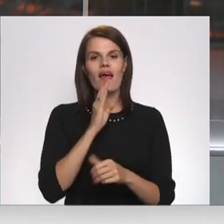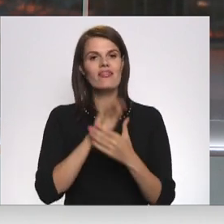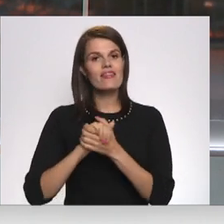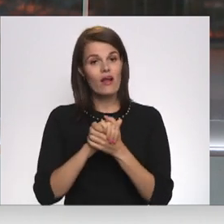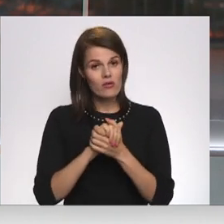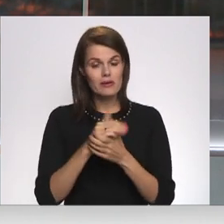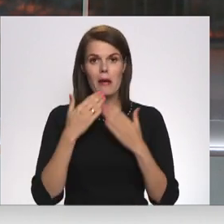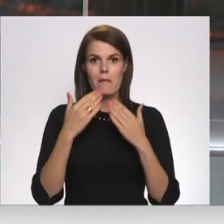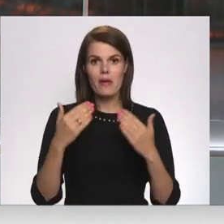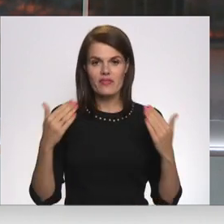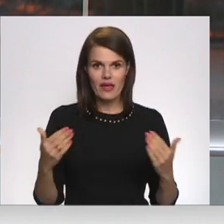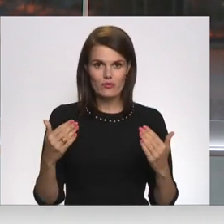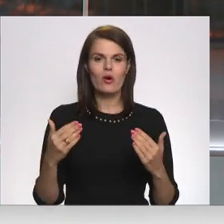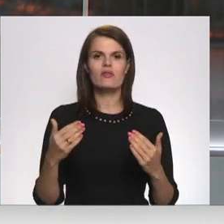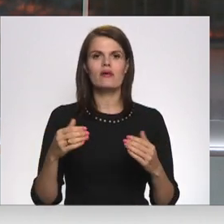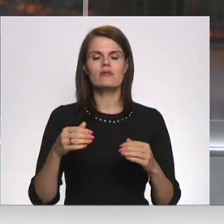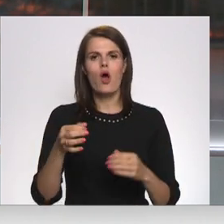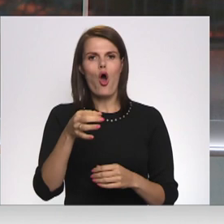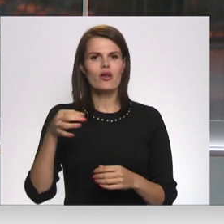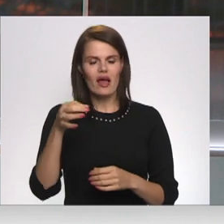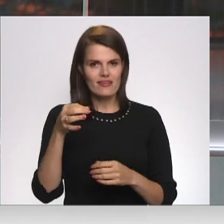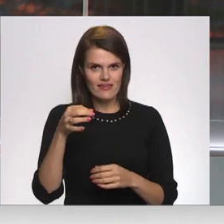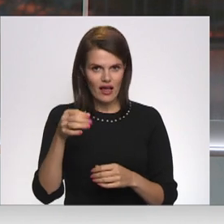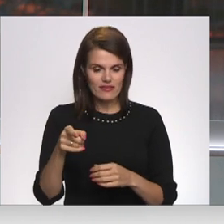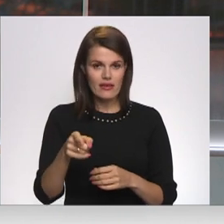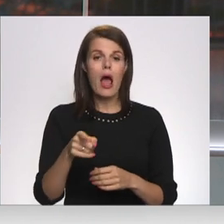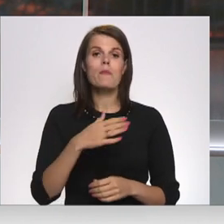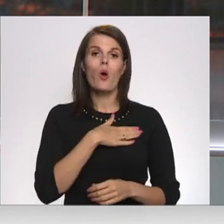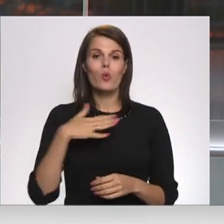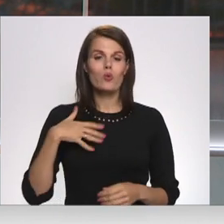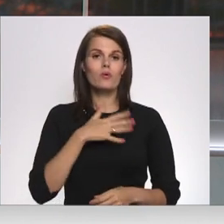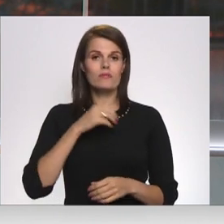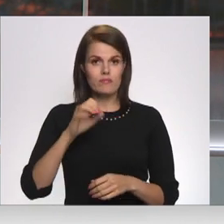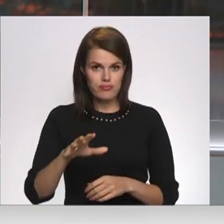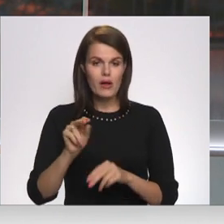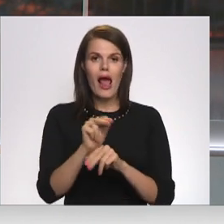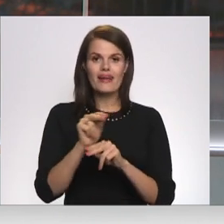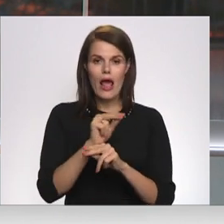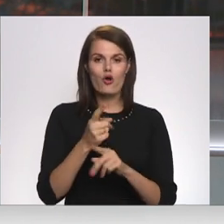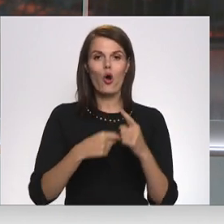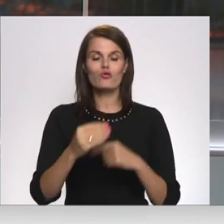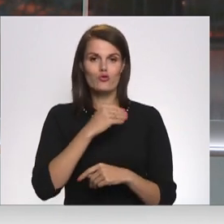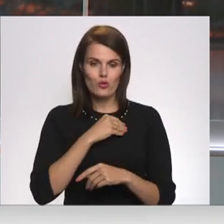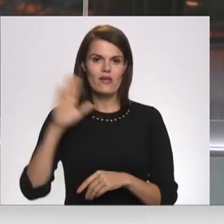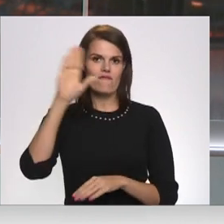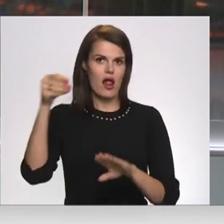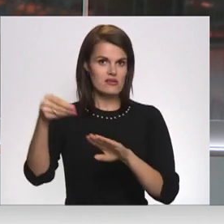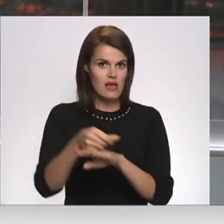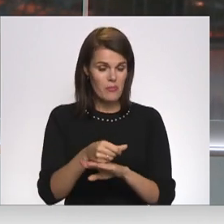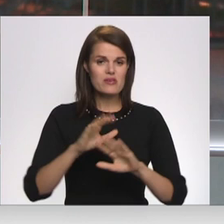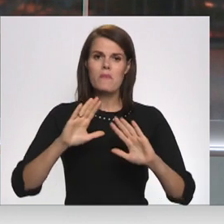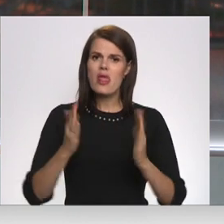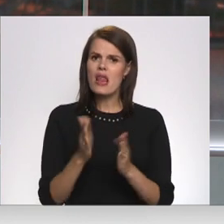beidzot sievietēm pēc krūts noņemšanas, tas rekonstrukciju sedz valsts. Bet, lai līdz tam nenonāktu, sievietes tiek aicinātas laiku